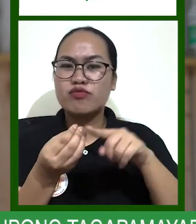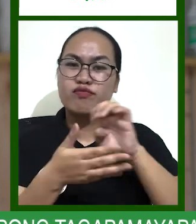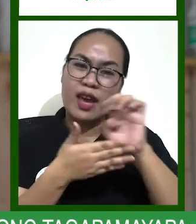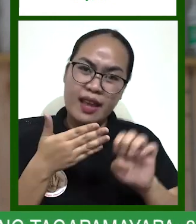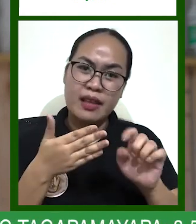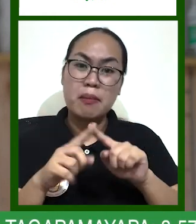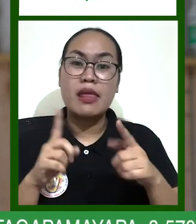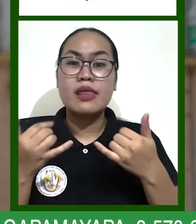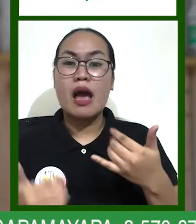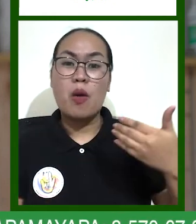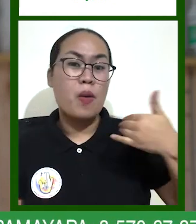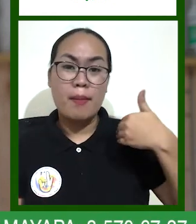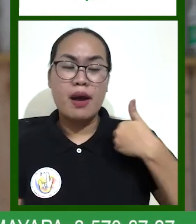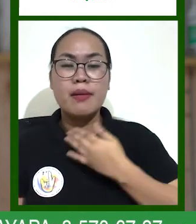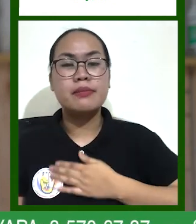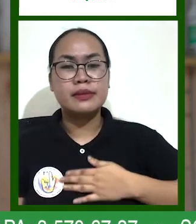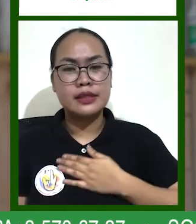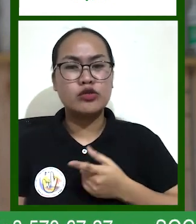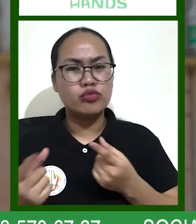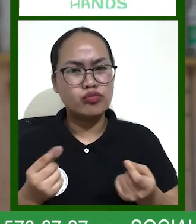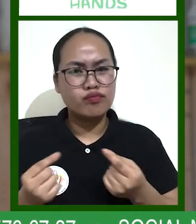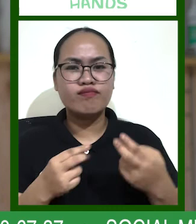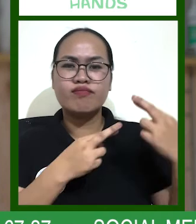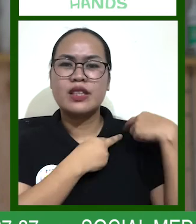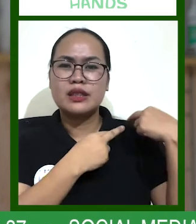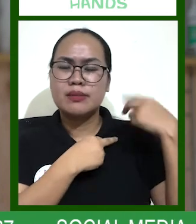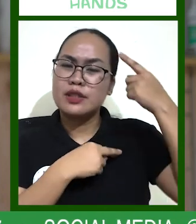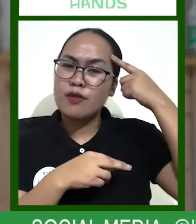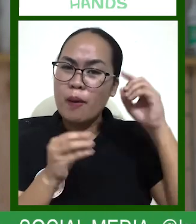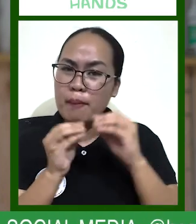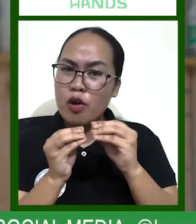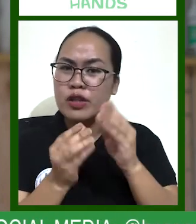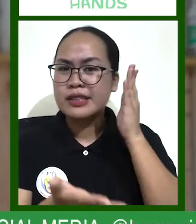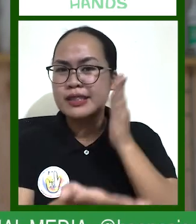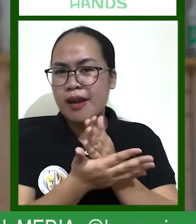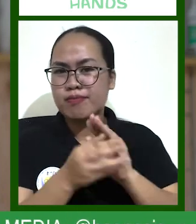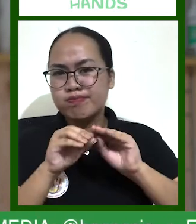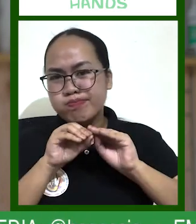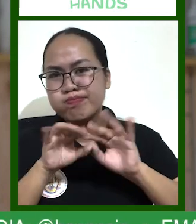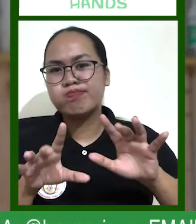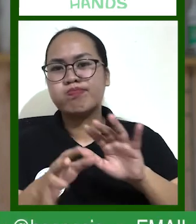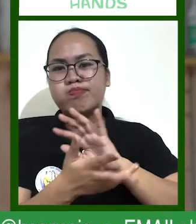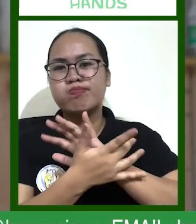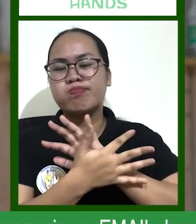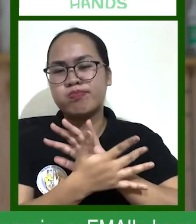pa, 'di ba? Let's do our share para mas lalo po nating mapigilan pa ang pagdami ng mga COVID